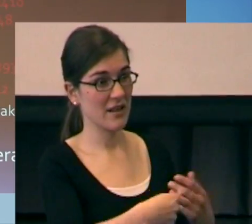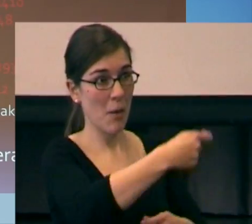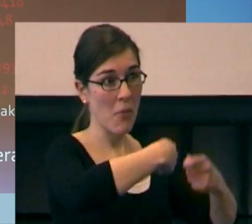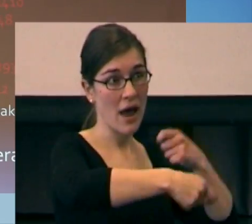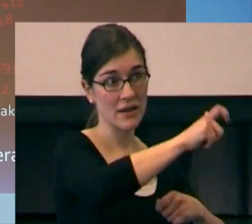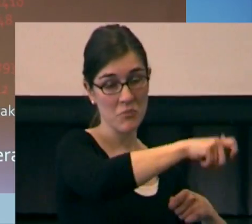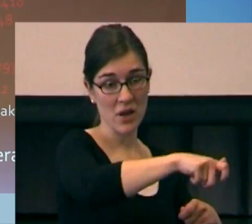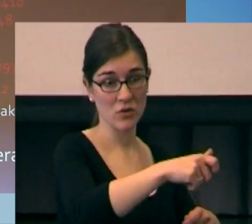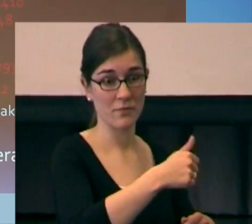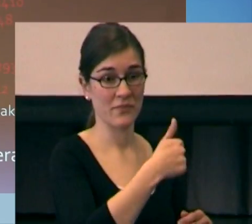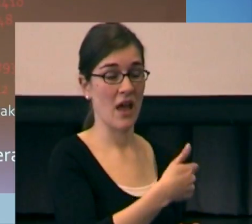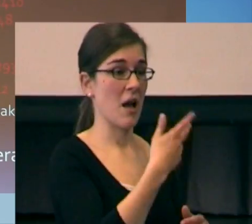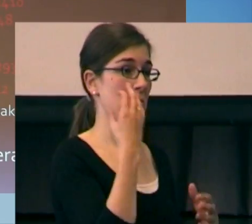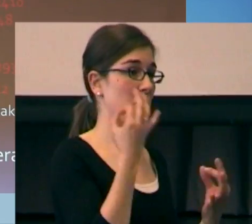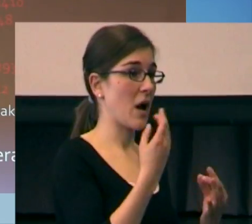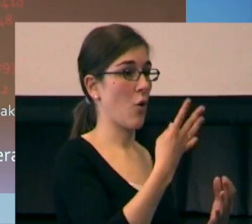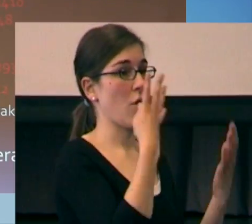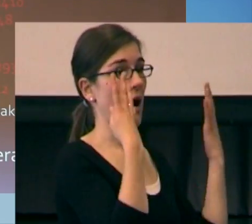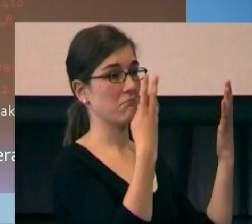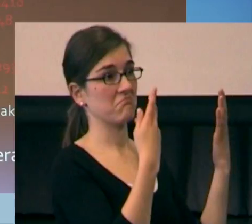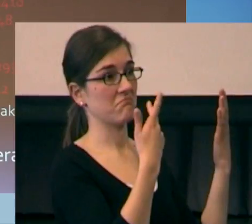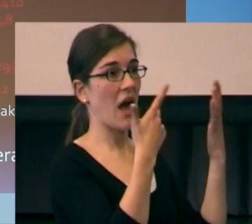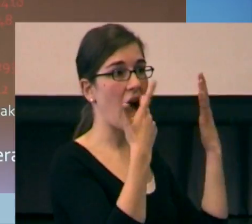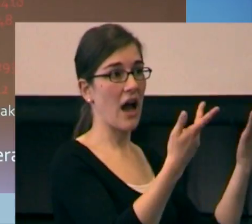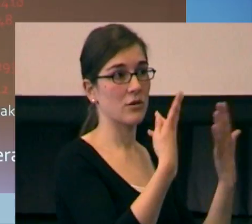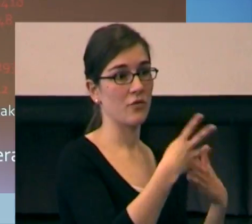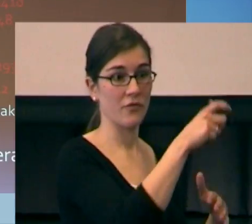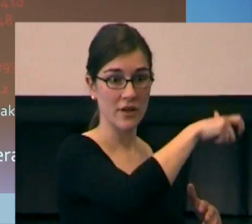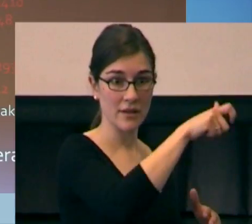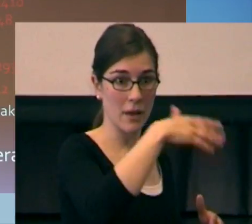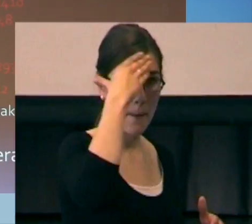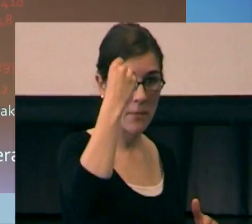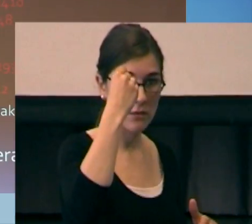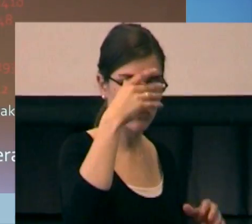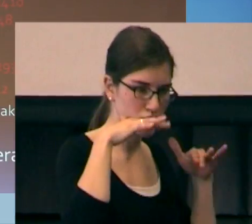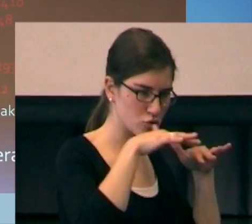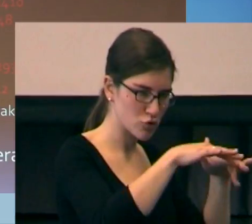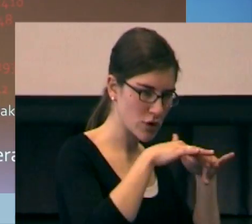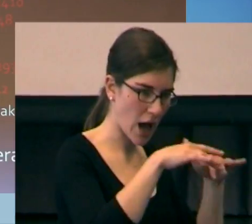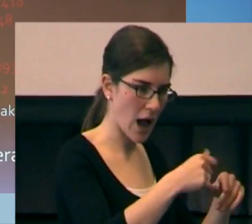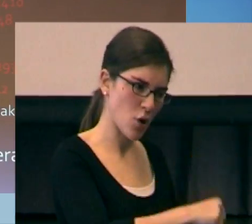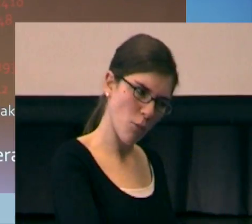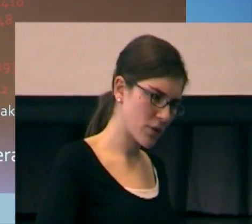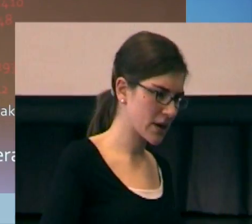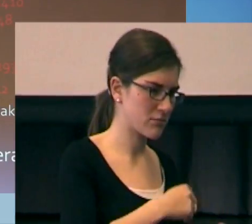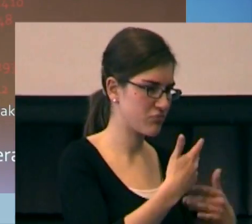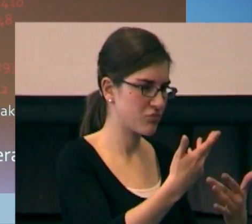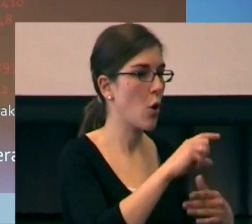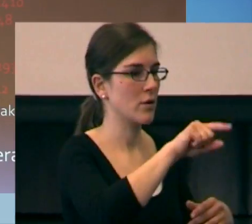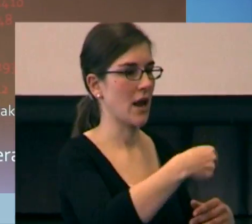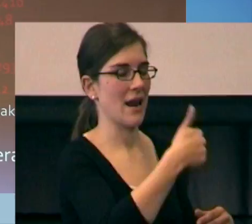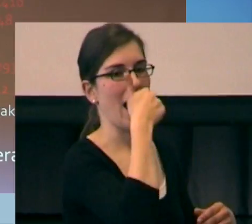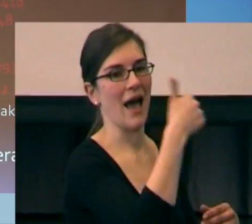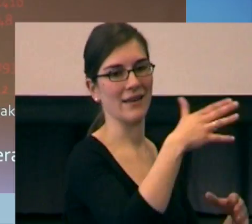1 zu 48. Also 48 Männer, meinetwegen operieren, bestrahlen oder irgendetwas machen, um einen vor dem Krebs zu sterben.